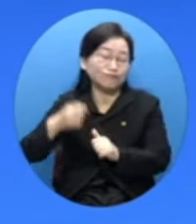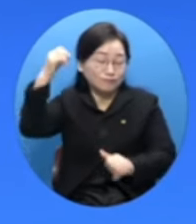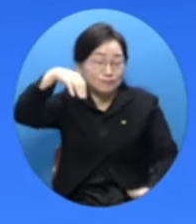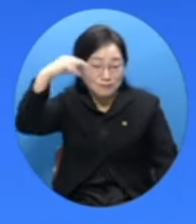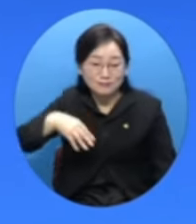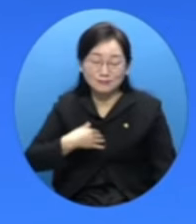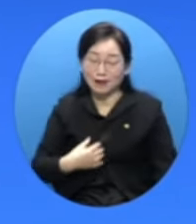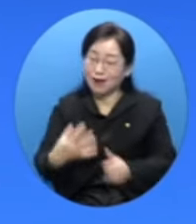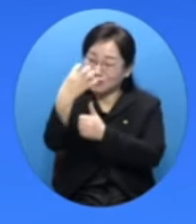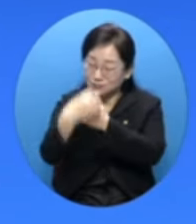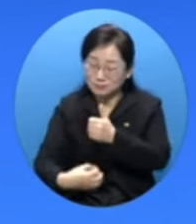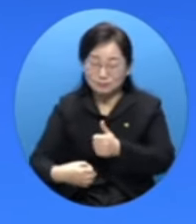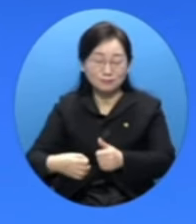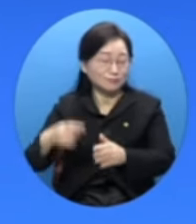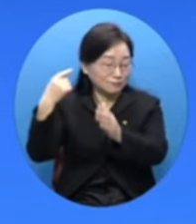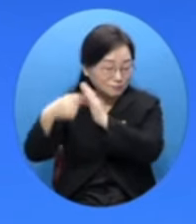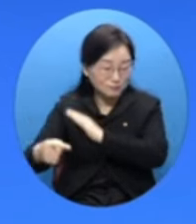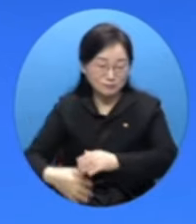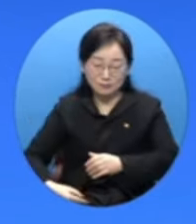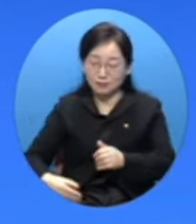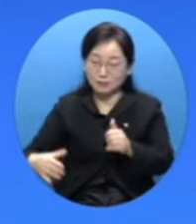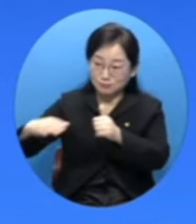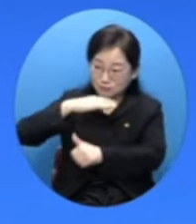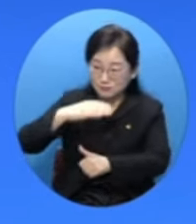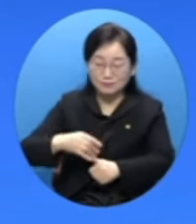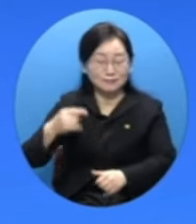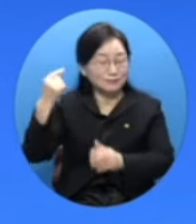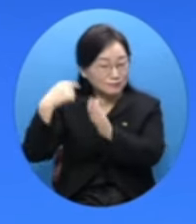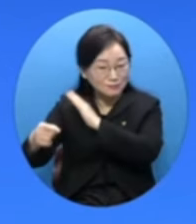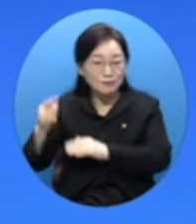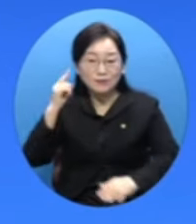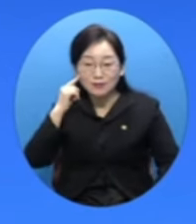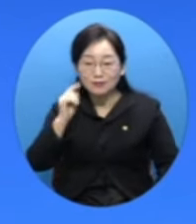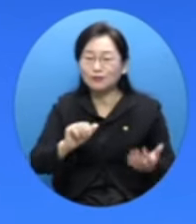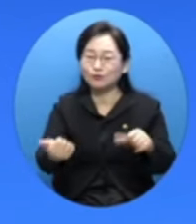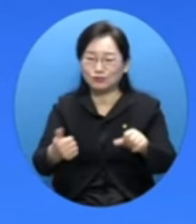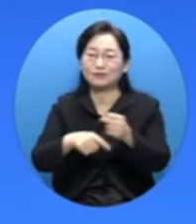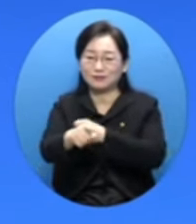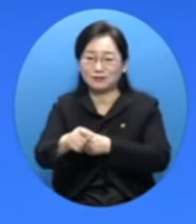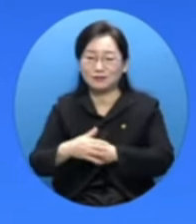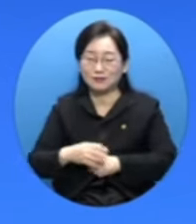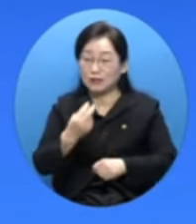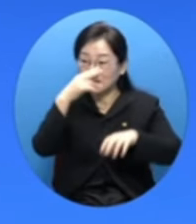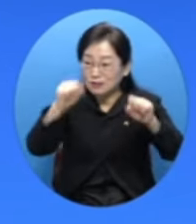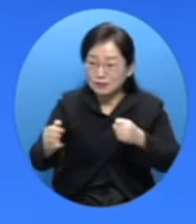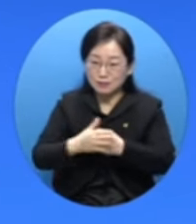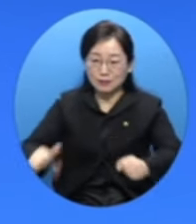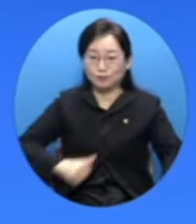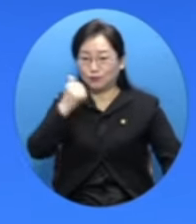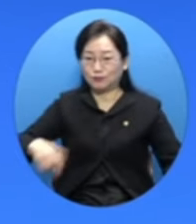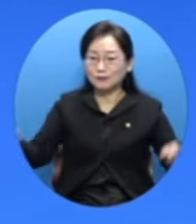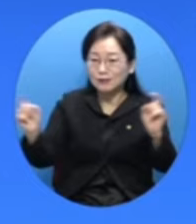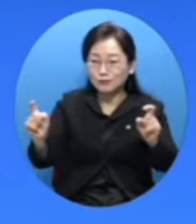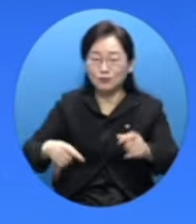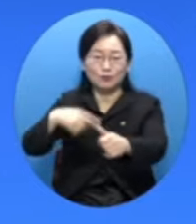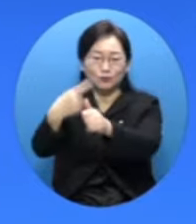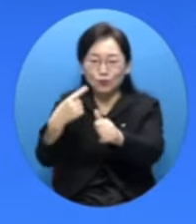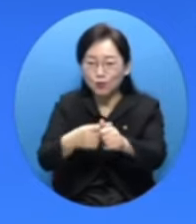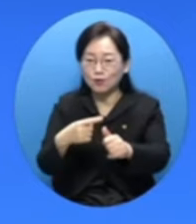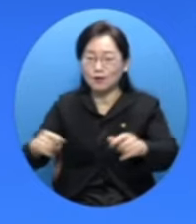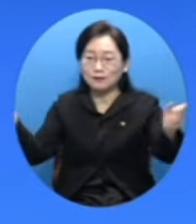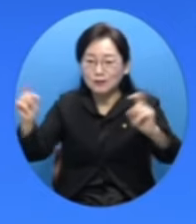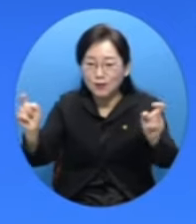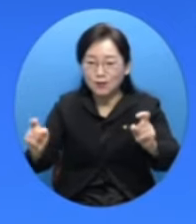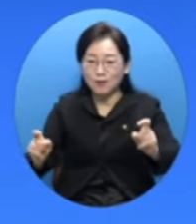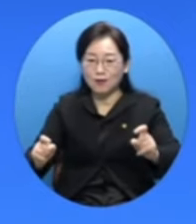물고 떨어도 들리지 않고 나를 끌어내려도 들리지 않습니다. 왜? 죽었기 때문에. 살아있으니까 분노하고 다투고 욕하고 싸우고